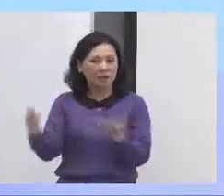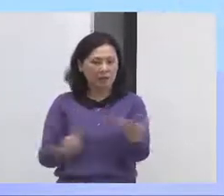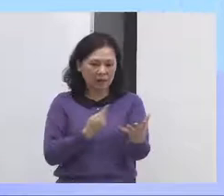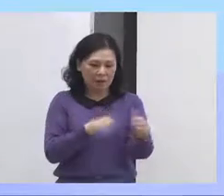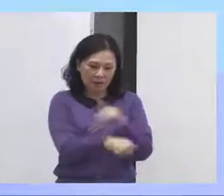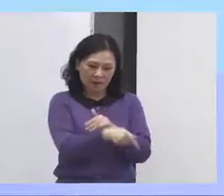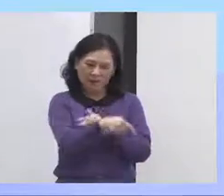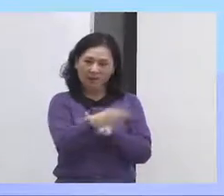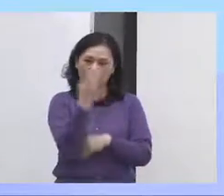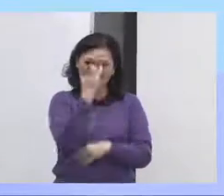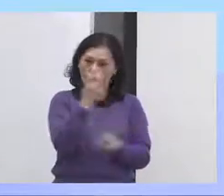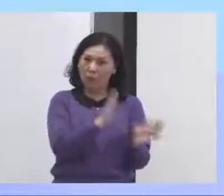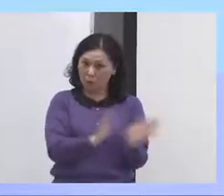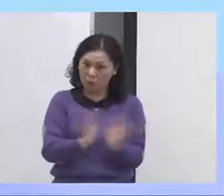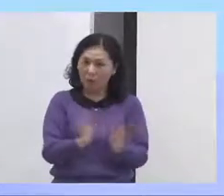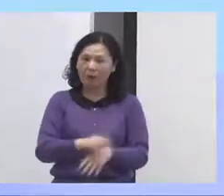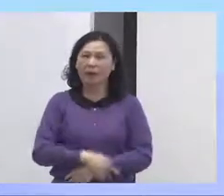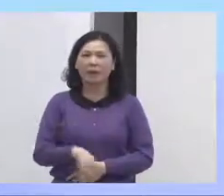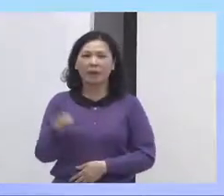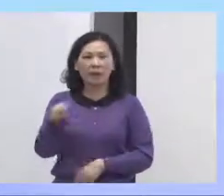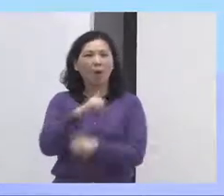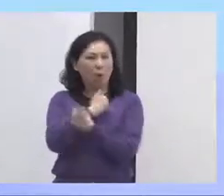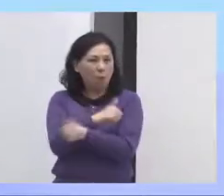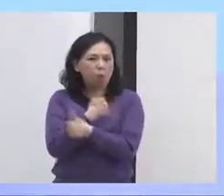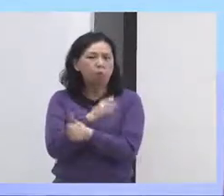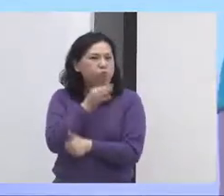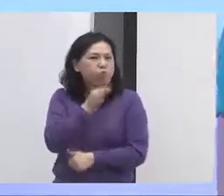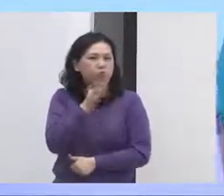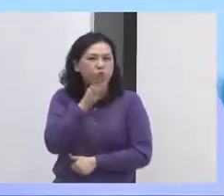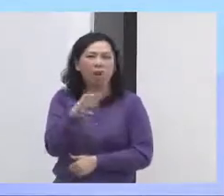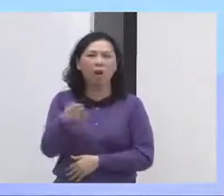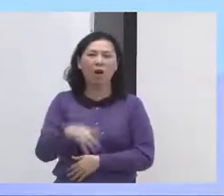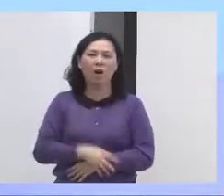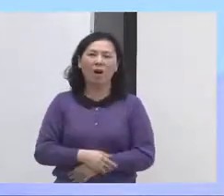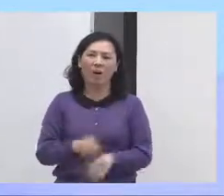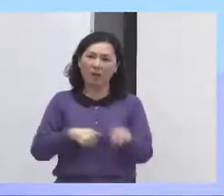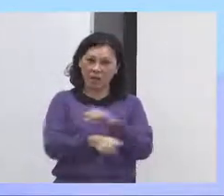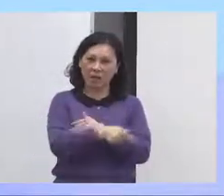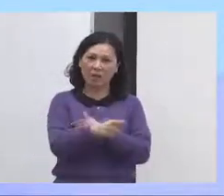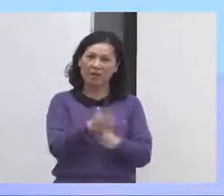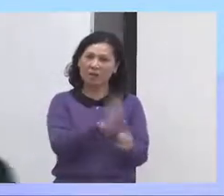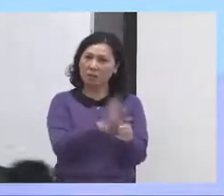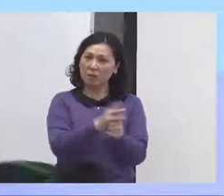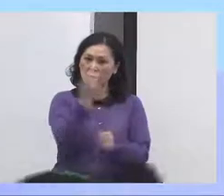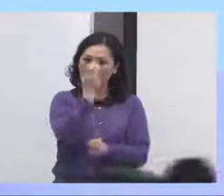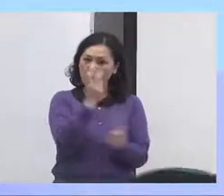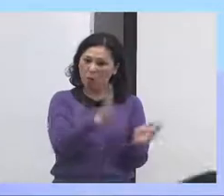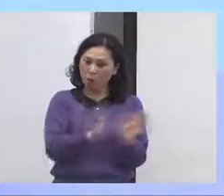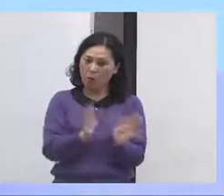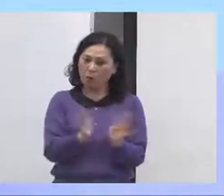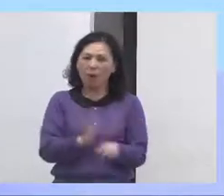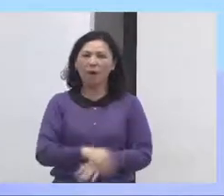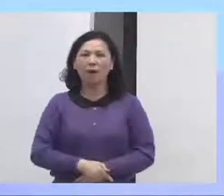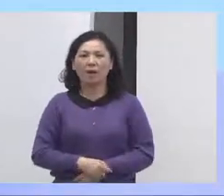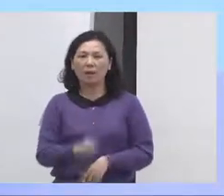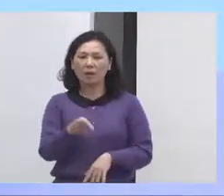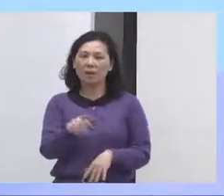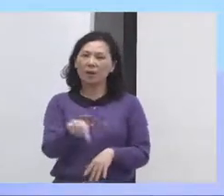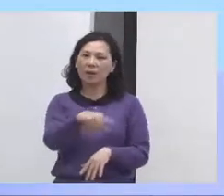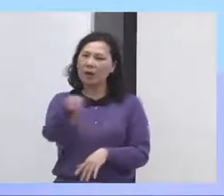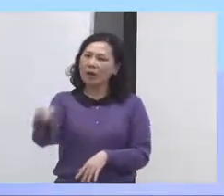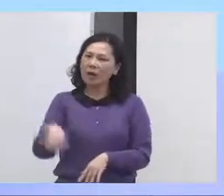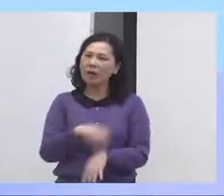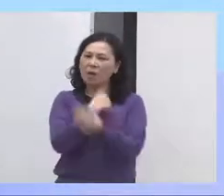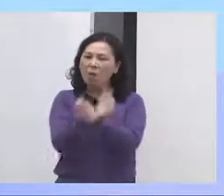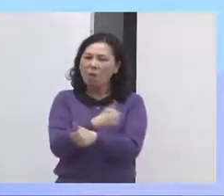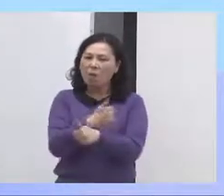治理，你有这个精力来参与这個，你没有这个参与过这么久，跟大家这样磨来磨去，你的精力没有被磨